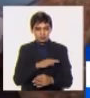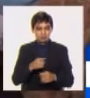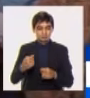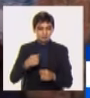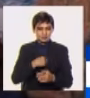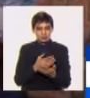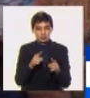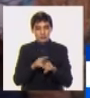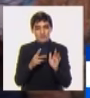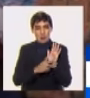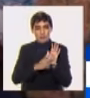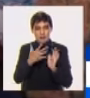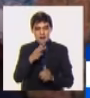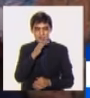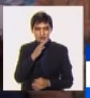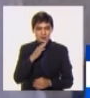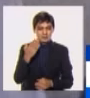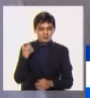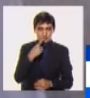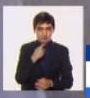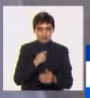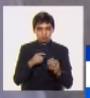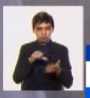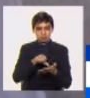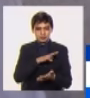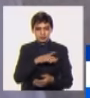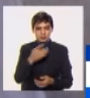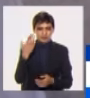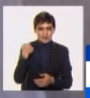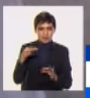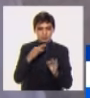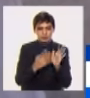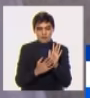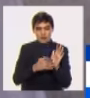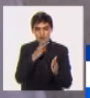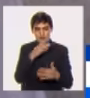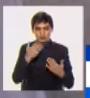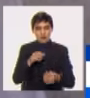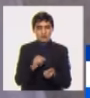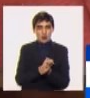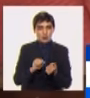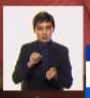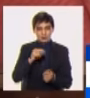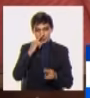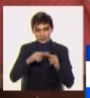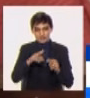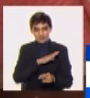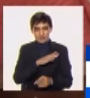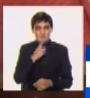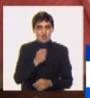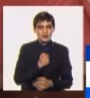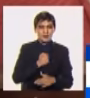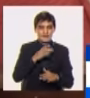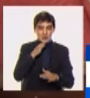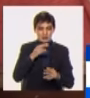знать 85-летний ветеран тыла уверяет что ей давно перевалило за 90 просто документы были утеряны еще во время войны